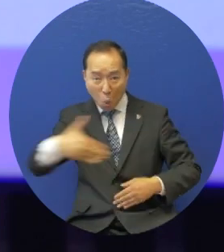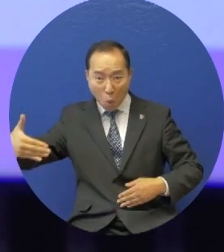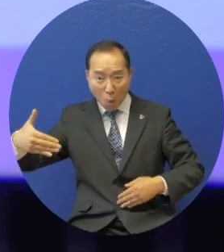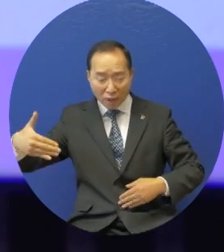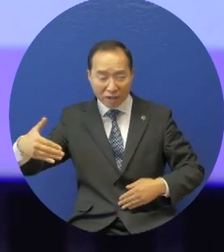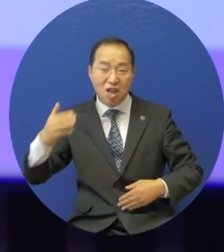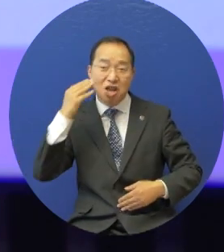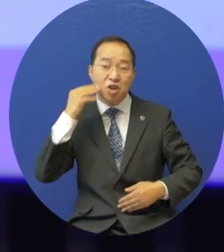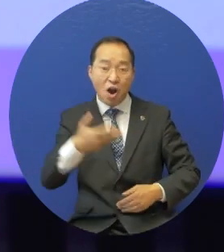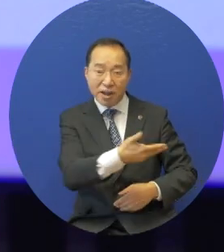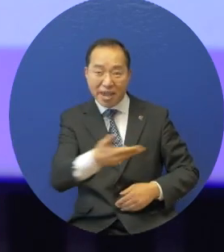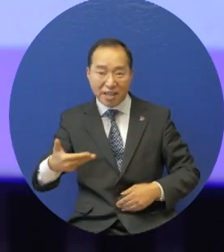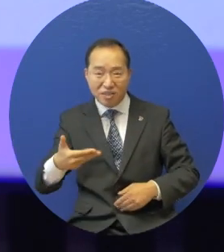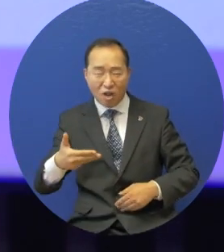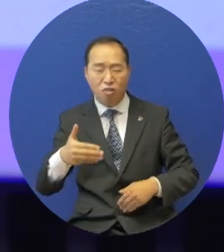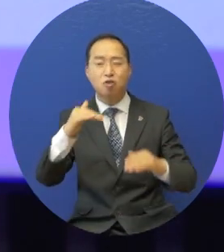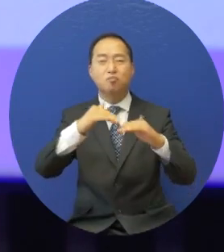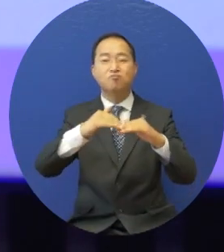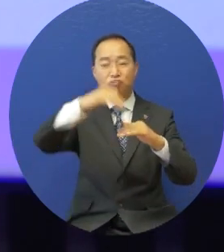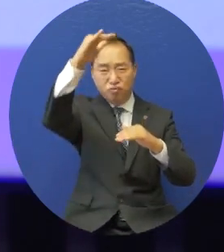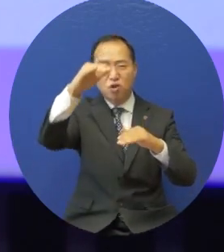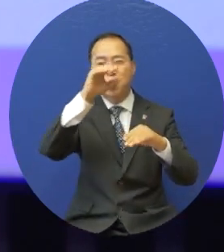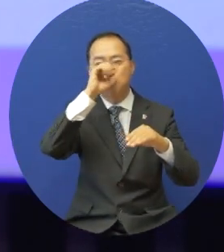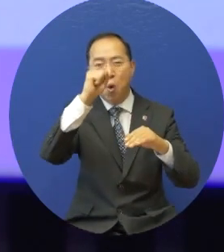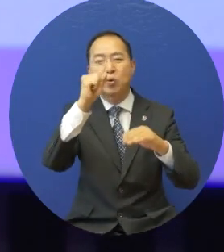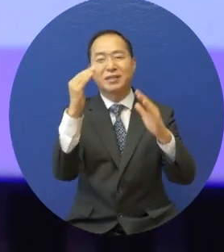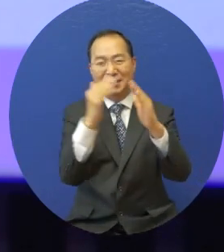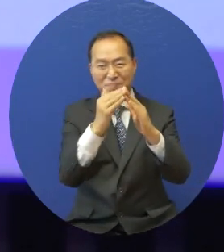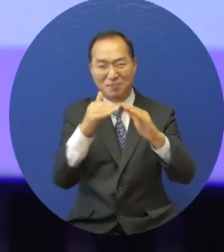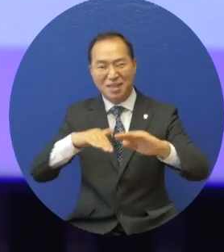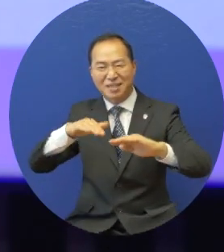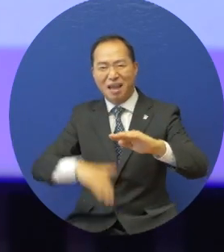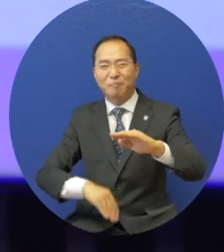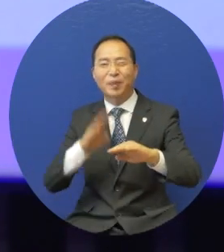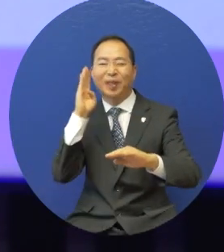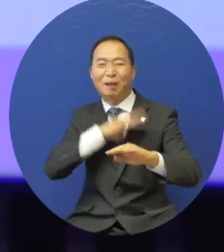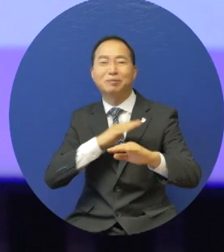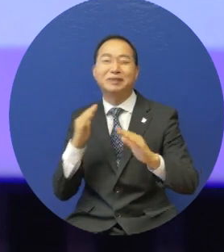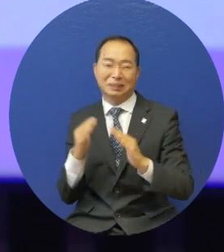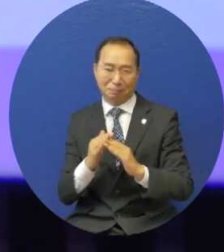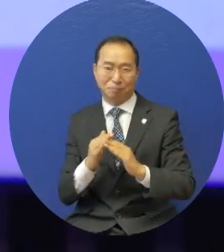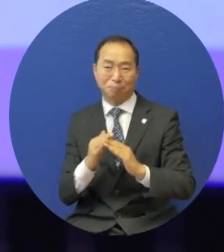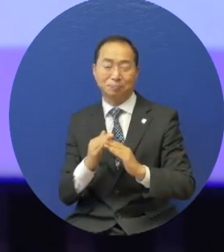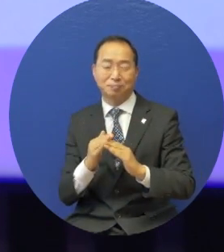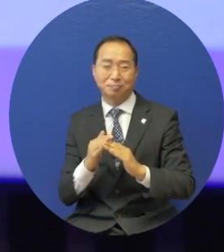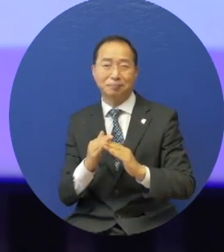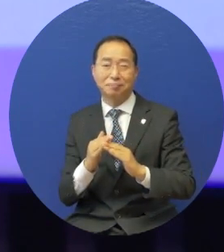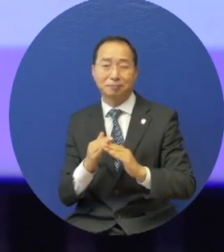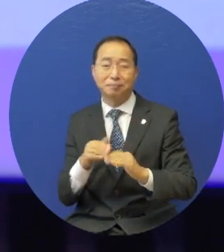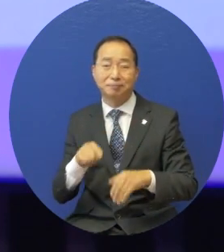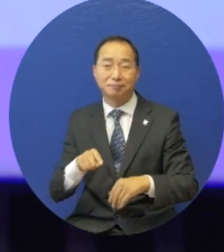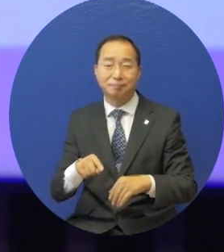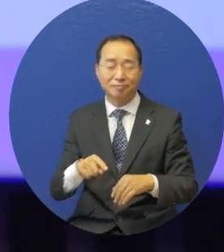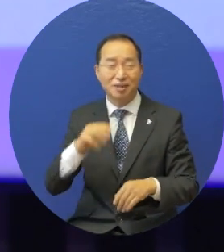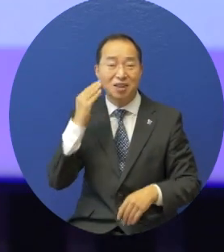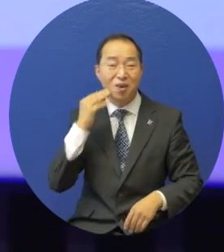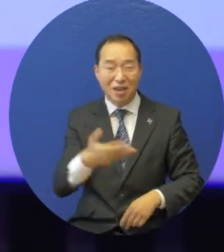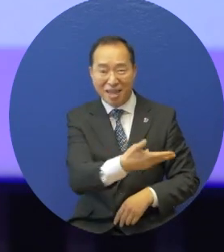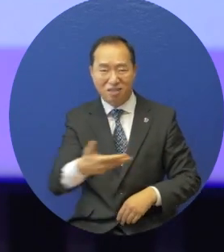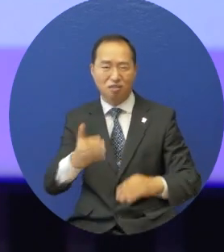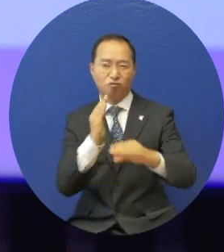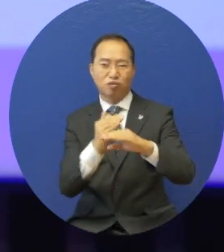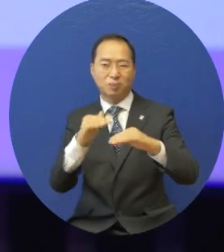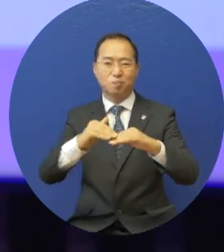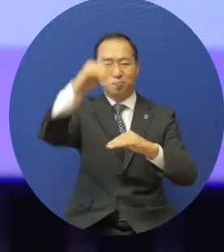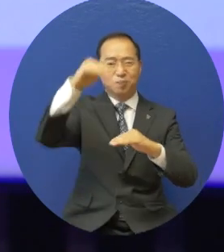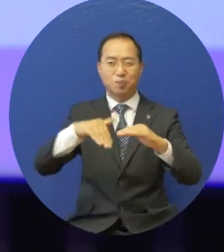청계천이에요. 청계천 남과 청계천 북. 청계천 북은 좀 부유층들, 기득권층들이 많이 살았고요. 약간 좀 그렇지 못한 층은 남에 살았죠.